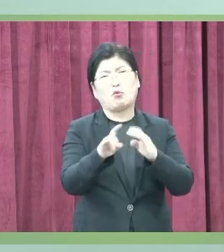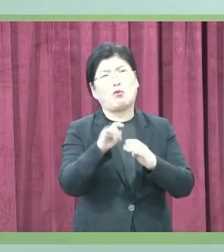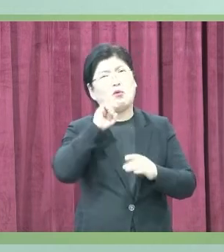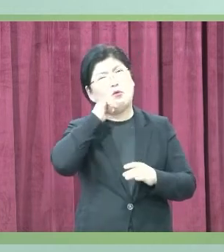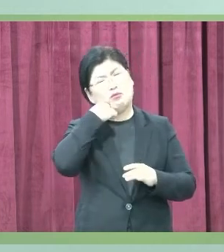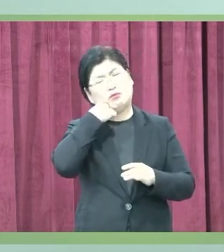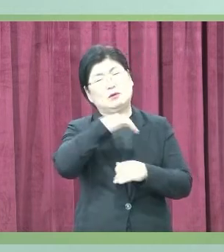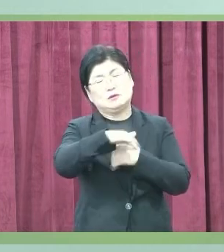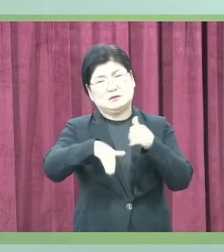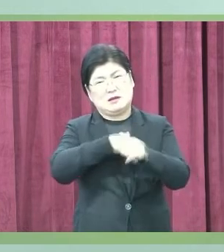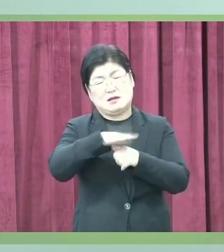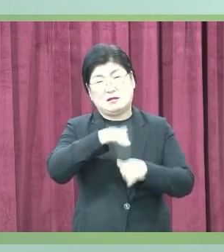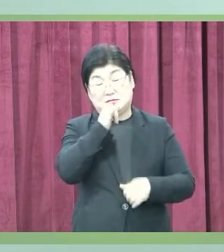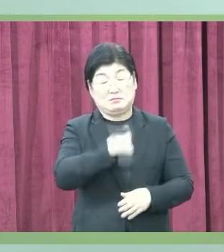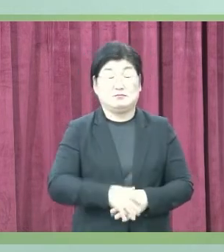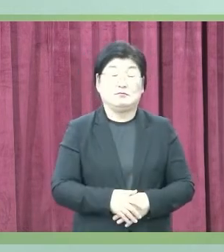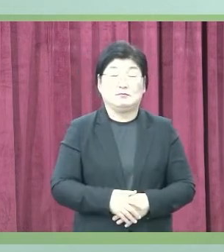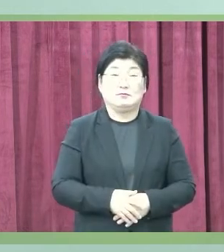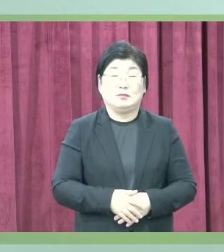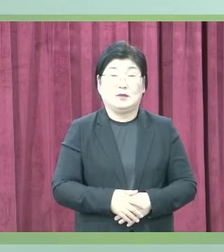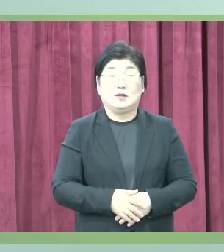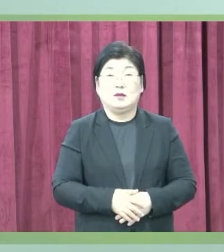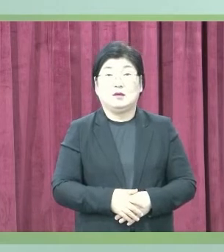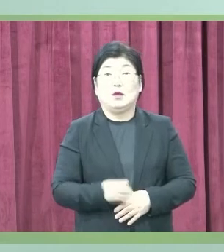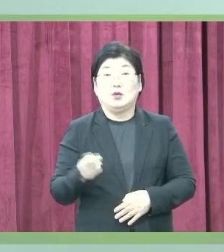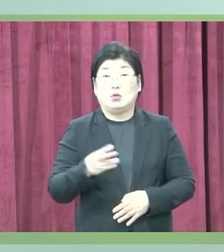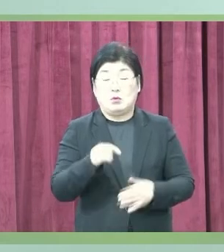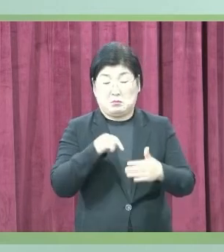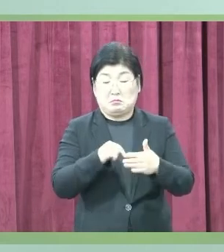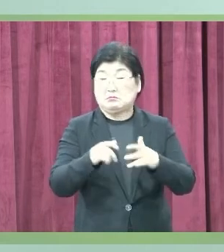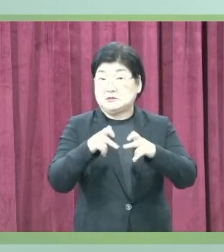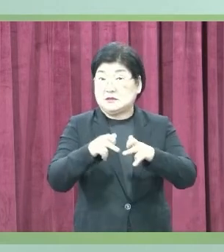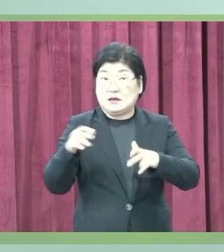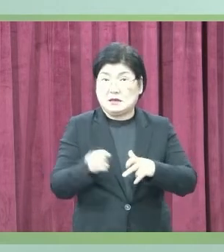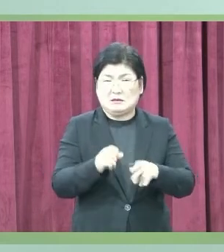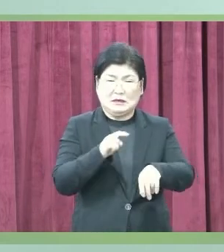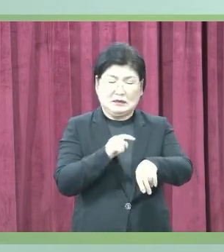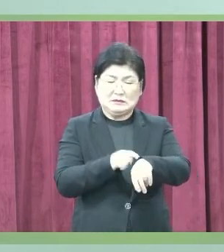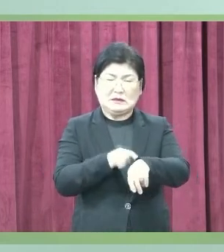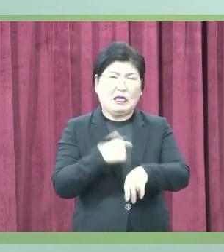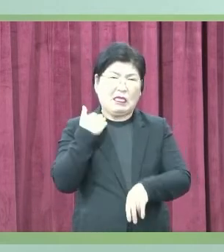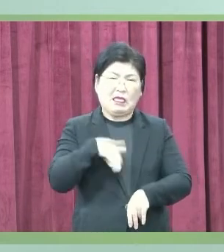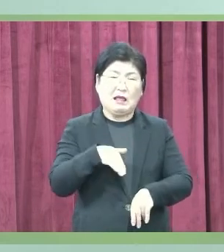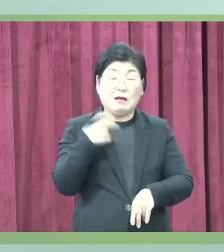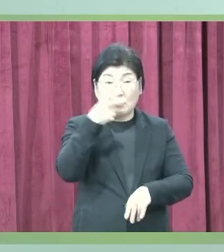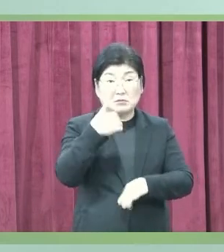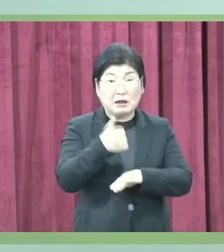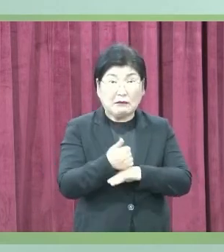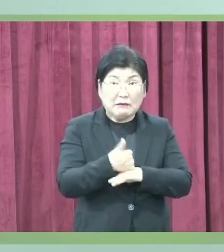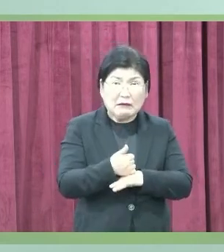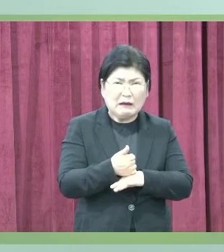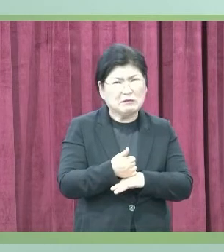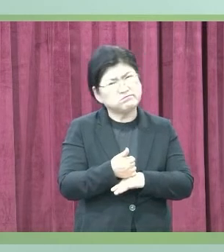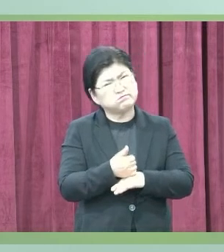부분이 상위에 랭크되어 있었습니다. 더불어서 내부 장애인에서는요, 시간이 없다, 또 검진 결과에